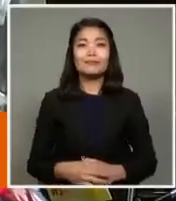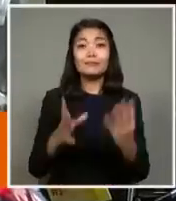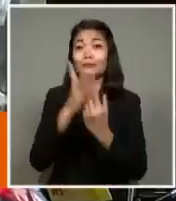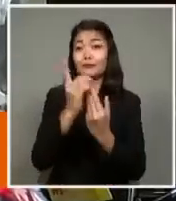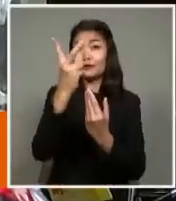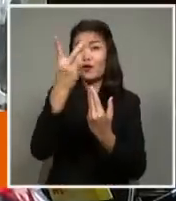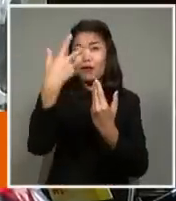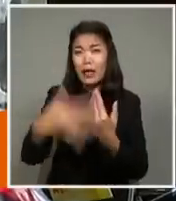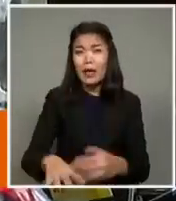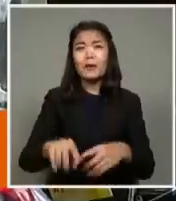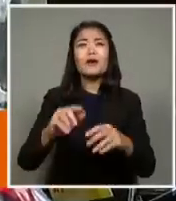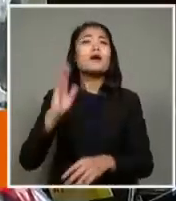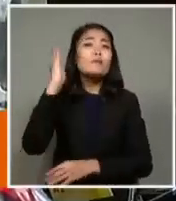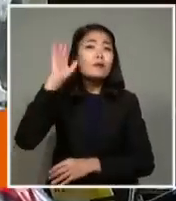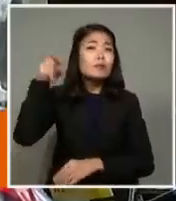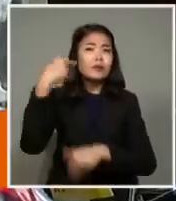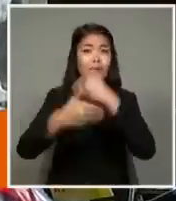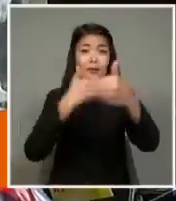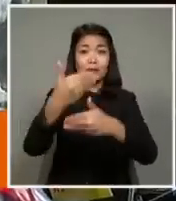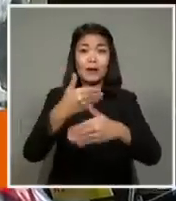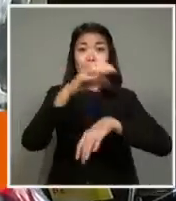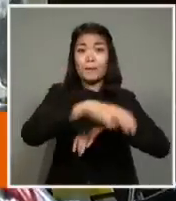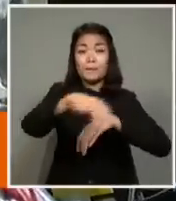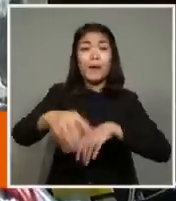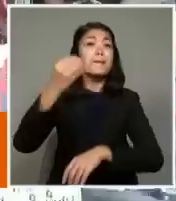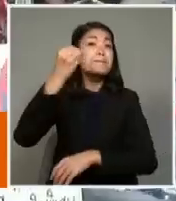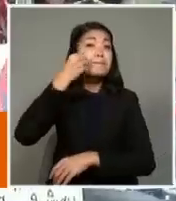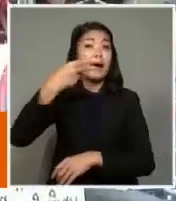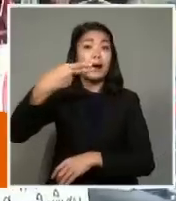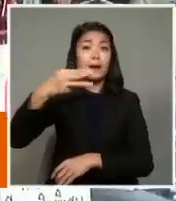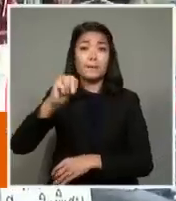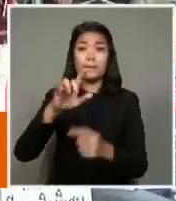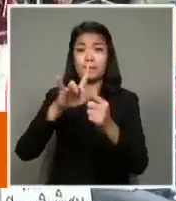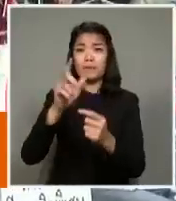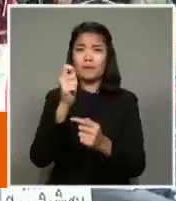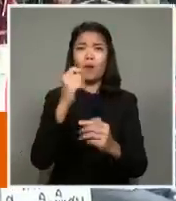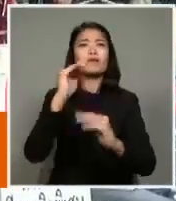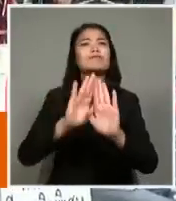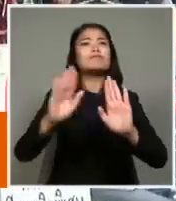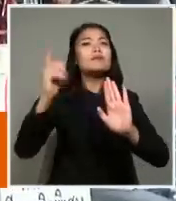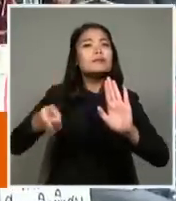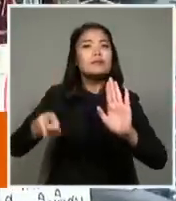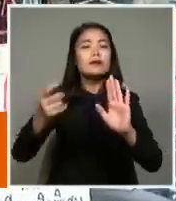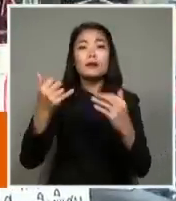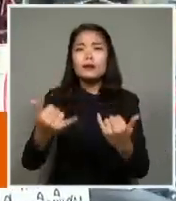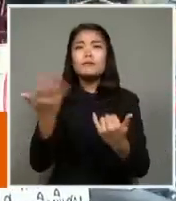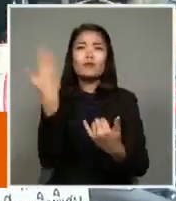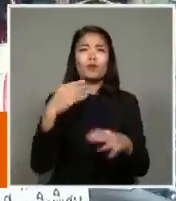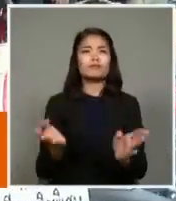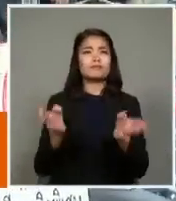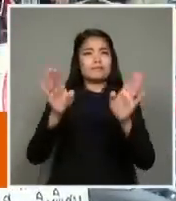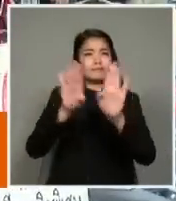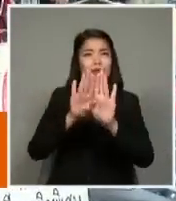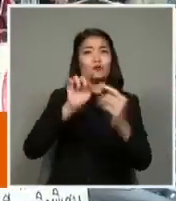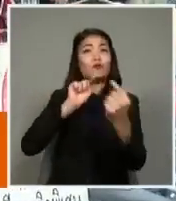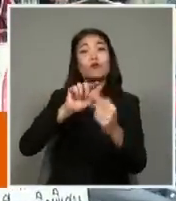าห์แล้วนะคะที่บรรดาพ่อค้าแม่ค้าแผงลอยในตลาดบ้านหม้อเขตพระนครกลับมาเปิดค้าขายกันตามปกติหลังต้องปิดร้านชั่วคราวช่วง